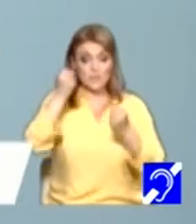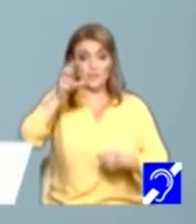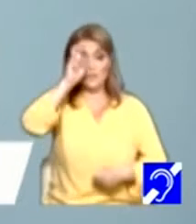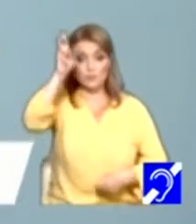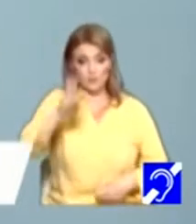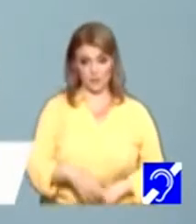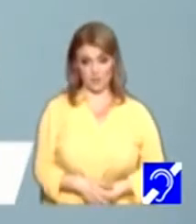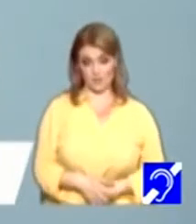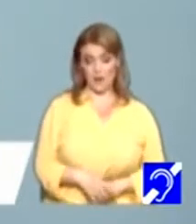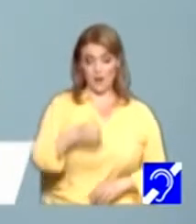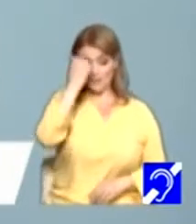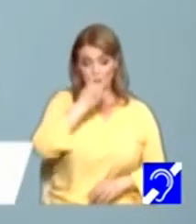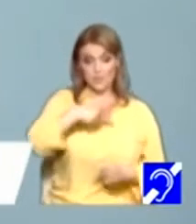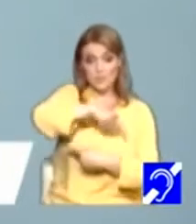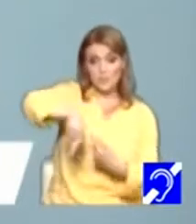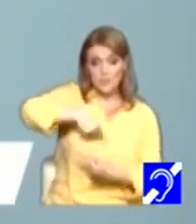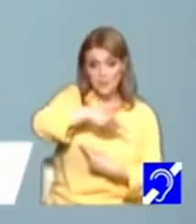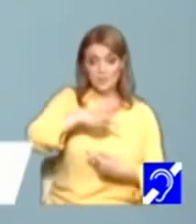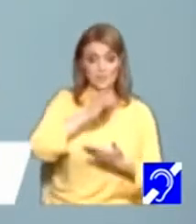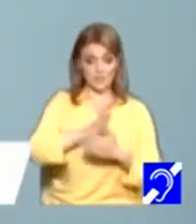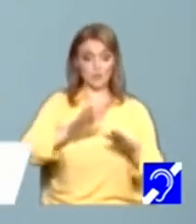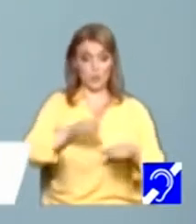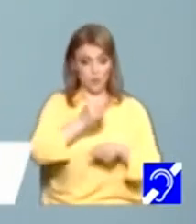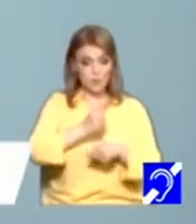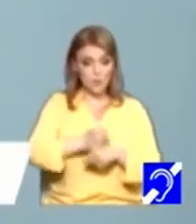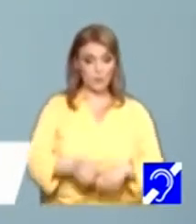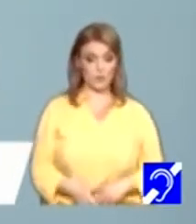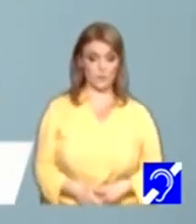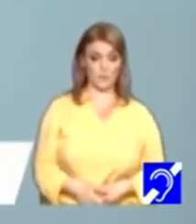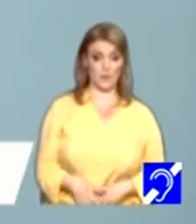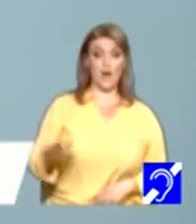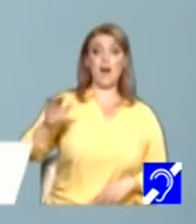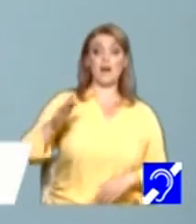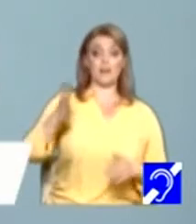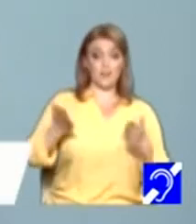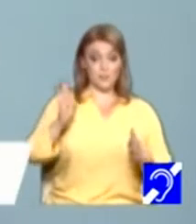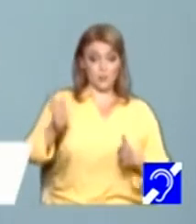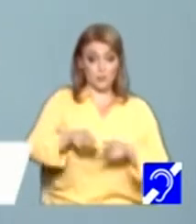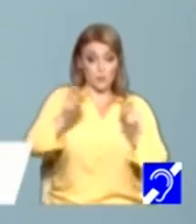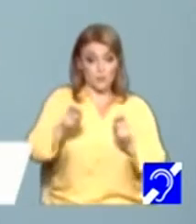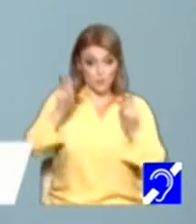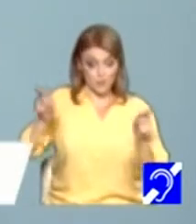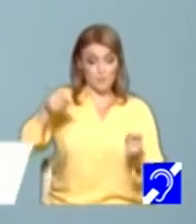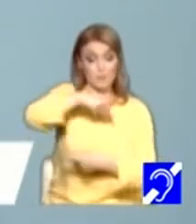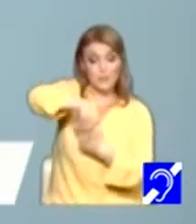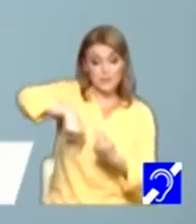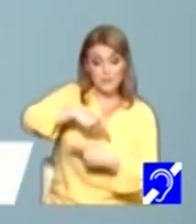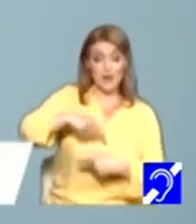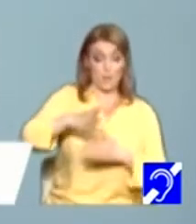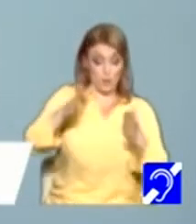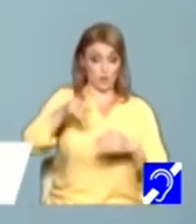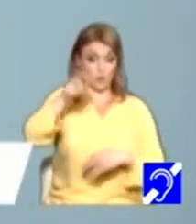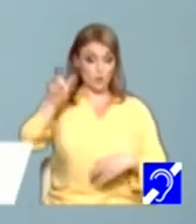antreprenoriatului mic și mijlociu și atunci vor fi locuri de muncă, atunci vor reveni oamenii acasă, atunci tinerii își vor realiza